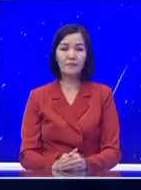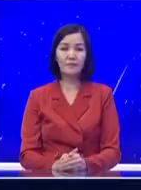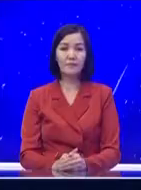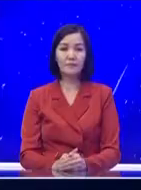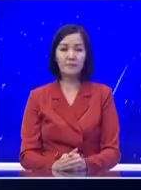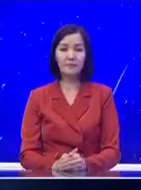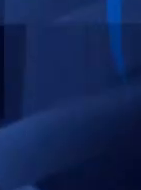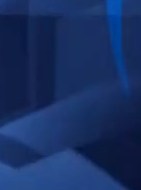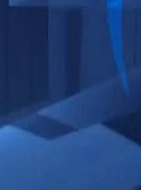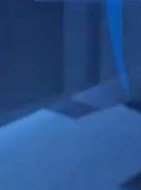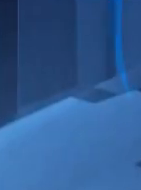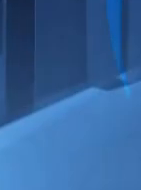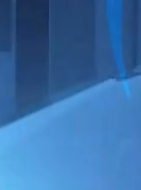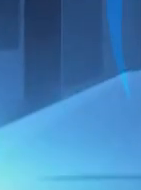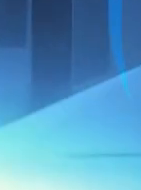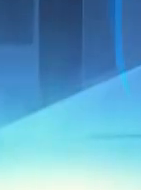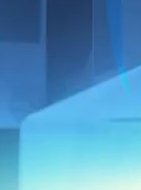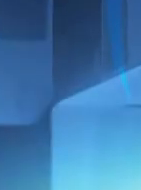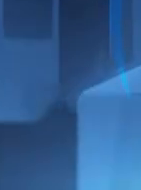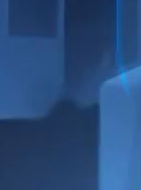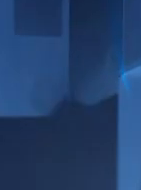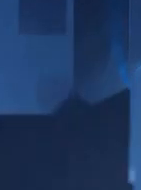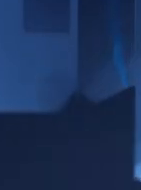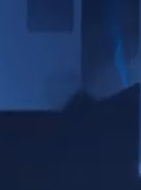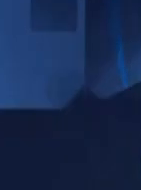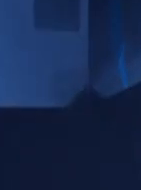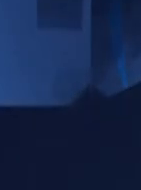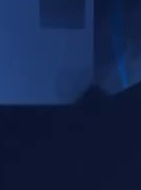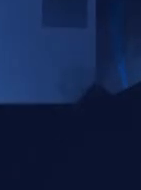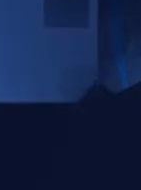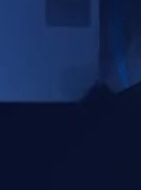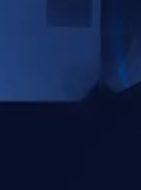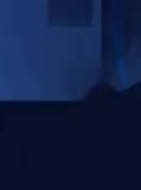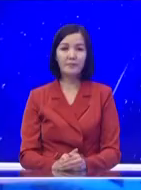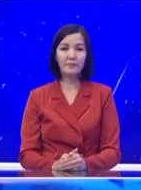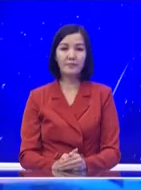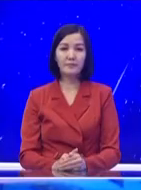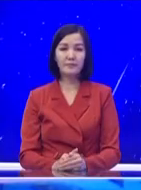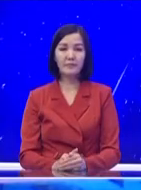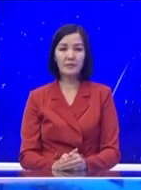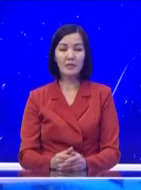Елдана Серікбайқызы, Жасұлан Шымкенже, Жетісу телеарнасы, Талдықорған.